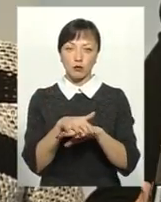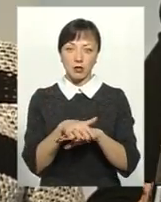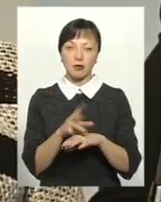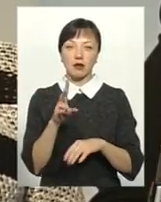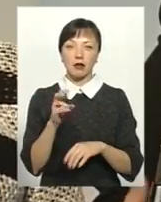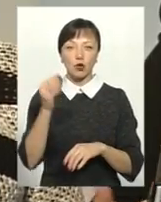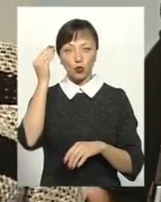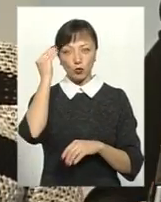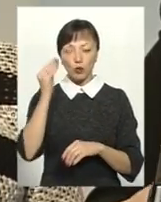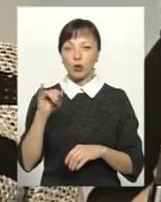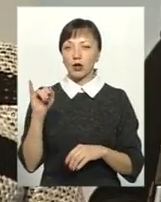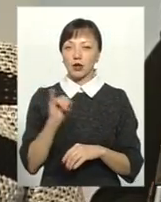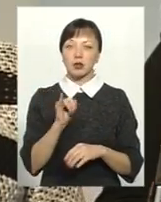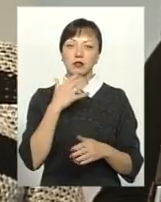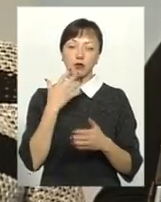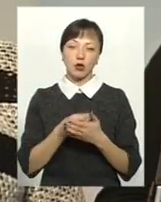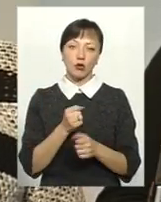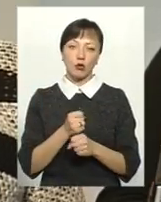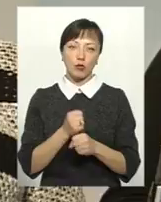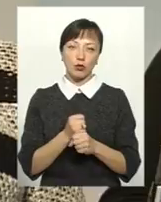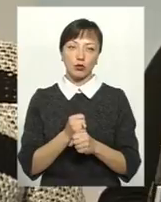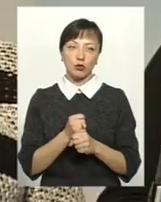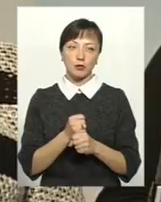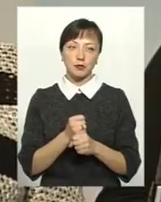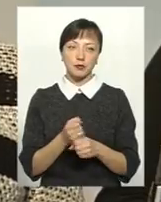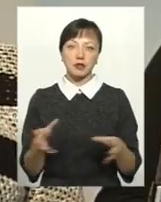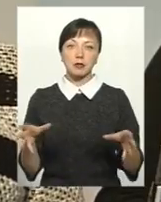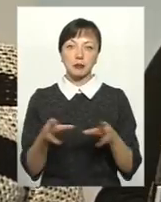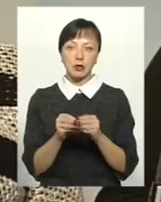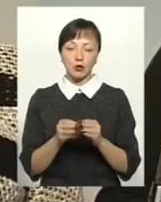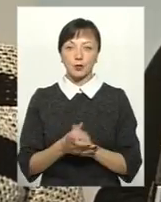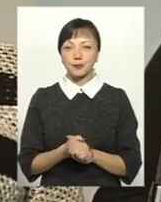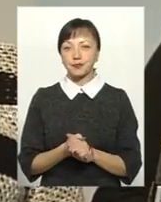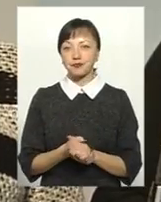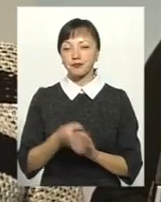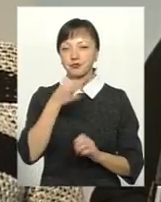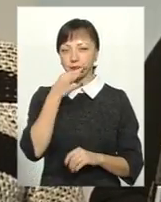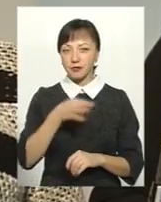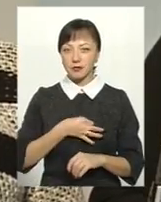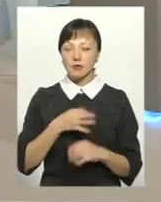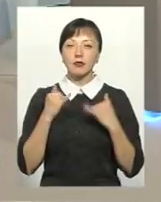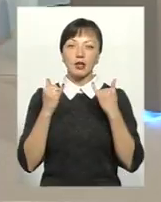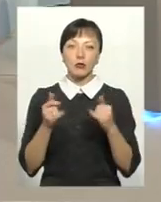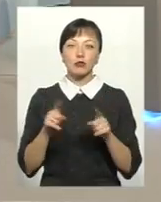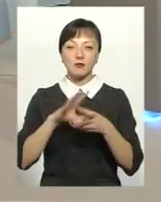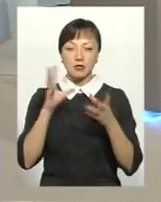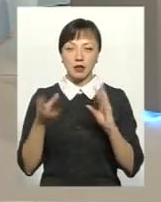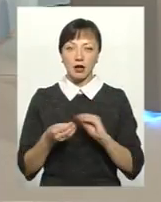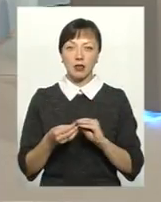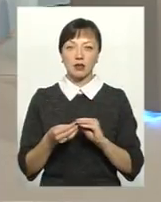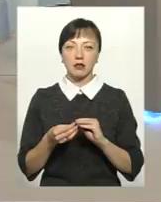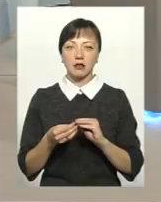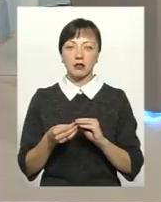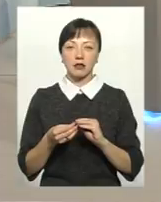на суспільну думку своєю роботою спільною. Скажіть, а для того, щоб взагалі...